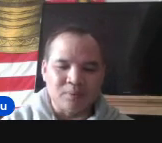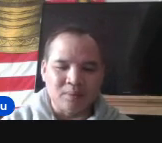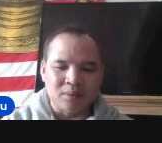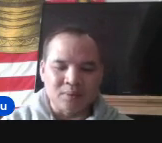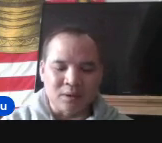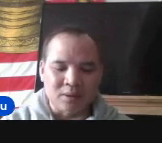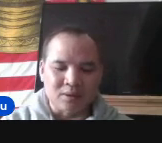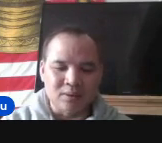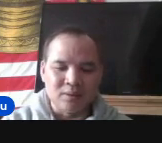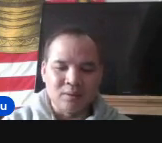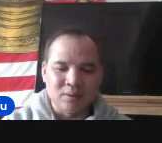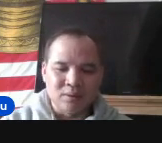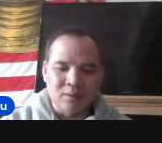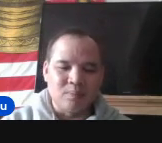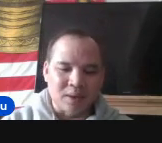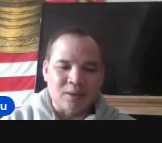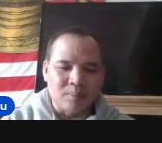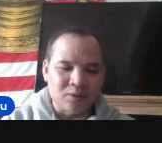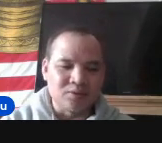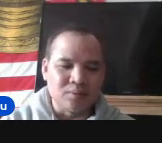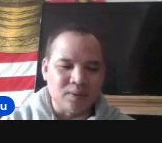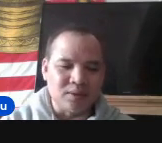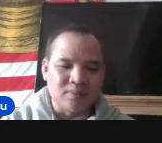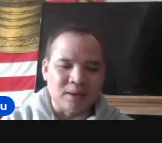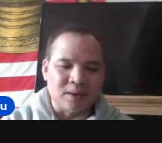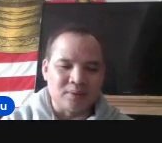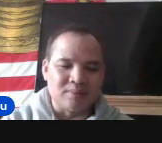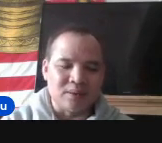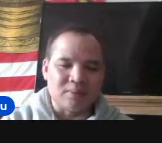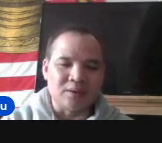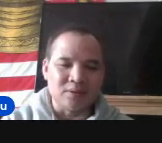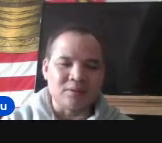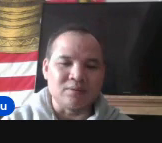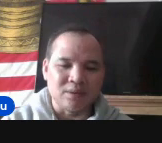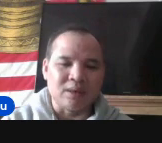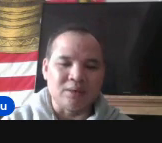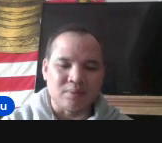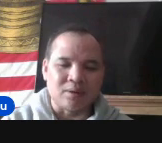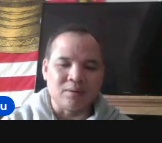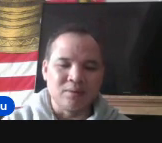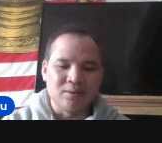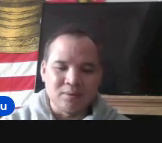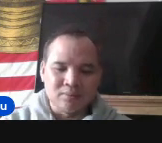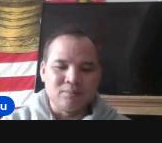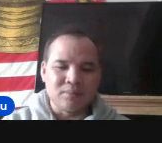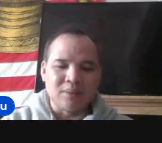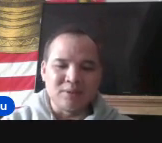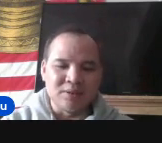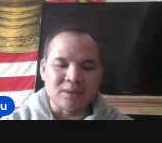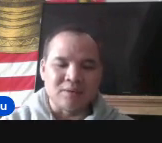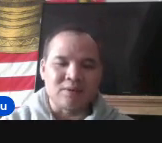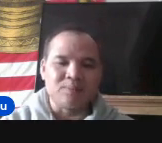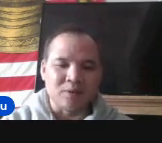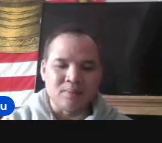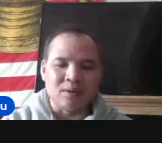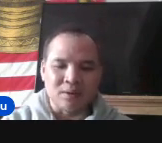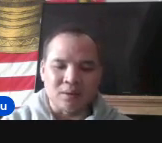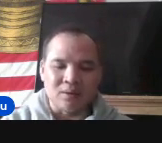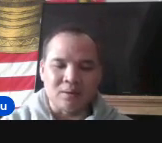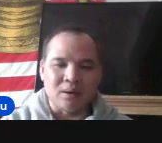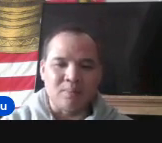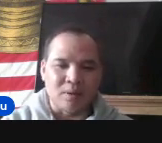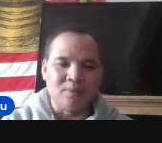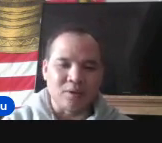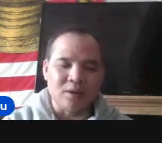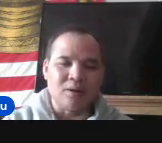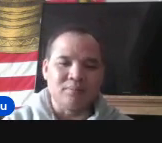ก็ยังไม่เป็นแบบ ยึดเอาไว้เนี่ยนะครับที่ถ้าฟังจากโฆษกนะครับที่เขาแถลงมา 90% คำว่า 90% เนี่ย